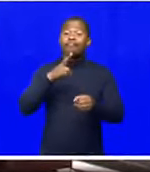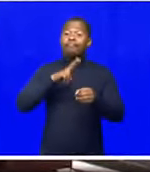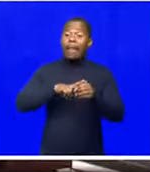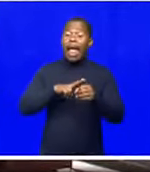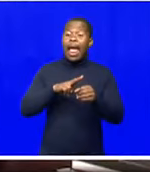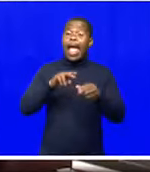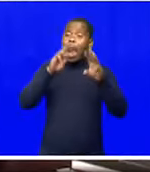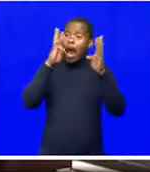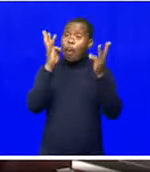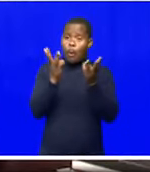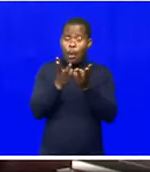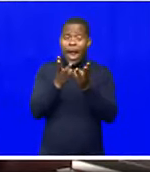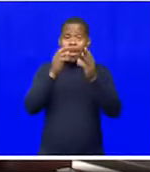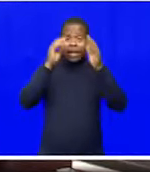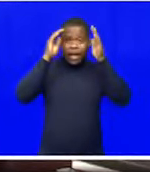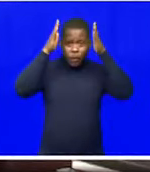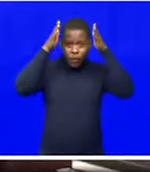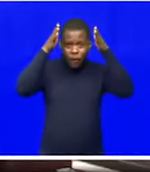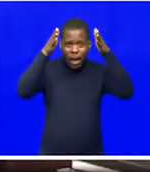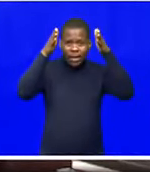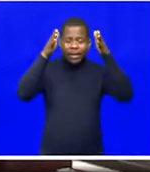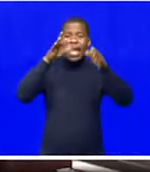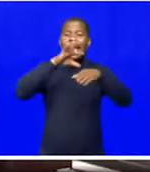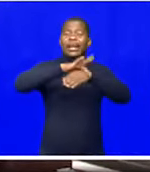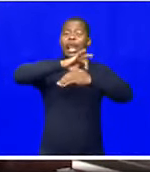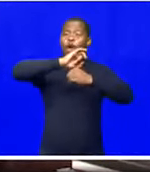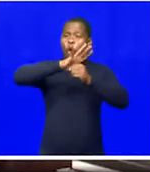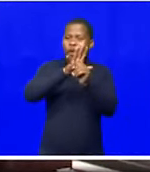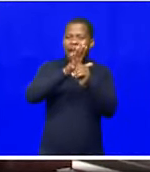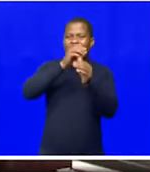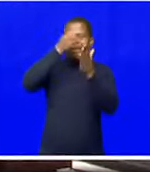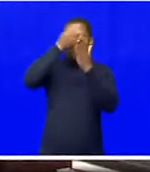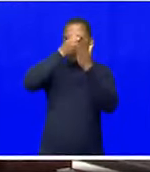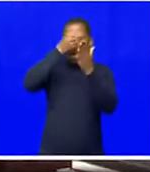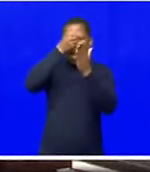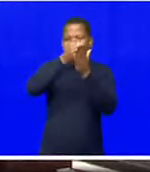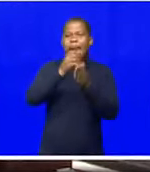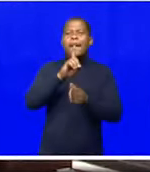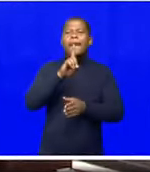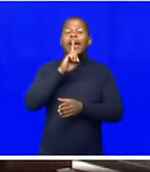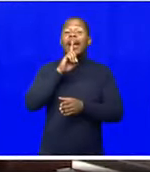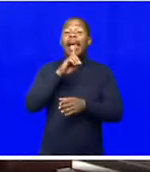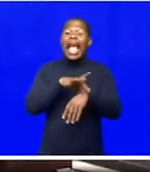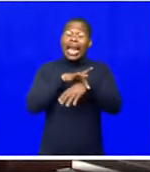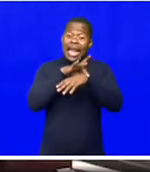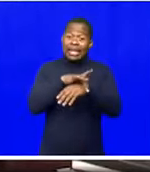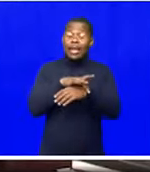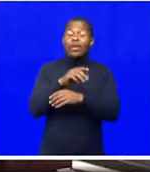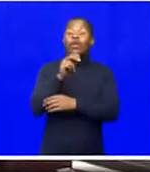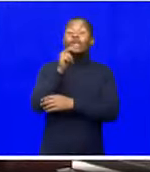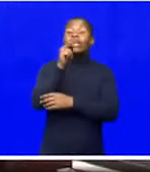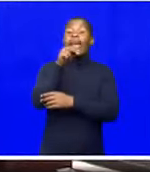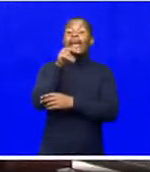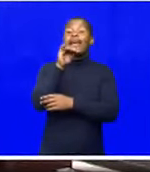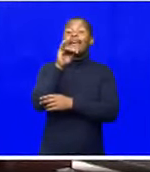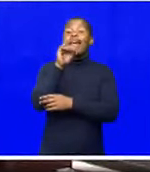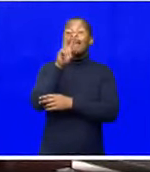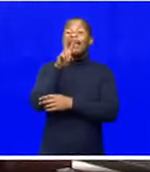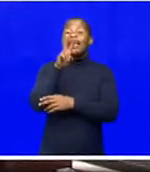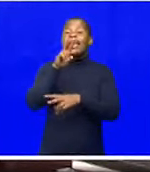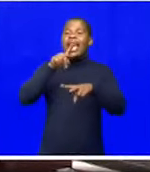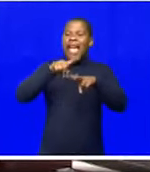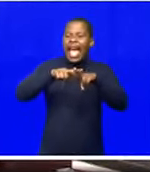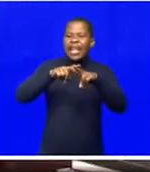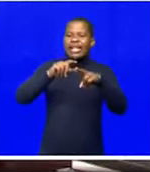ka-COVID-19. Kwase kuyakhohlakala lokuthi noma ngidawuthi kwase kuhambeleka kancane loku